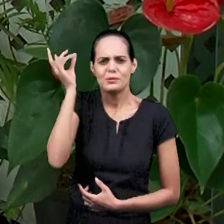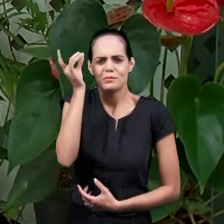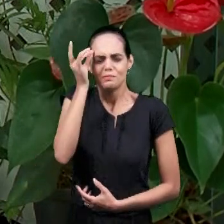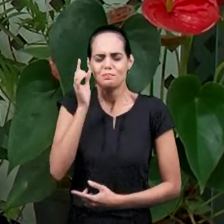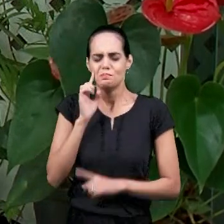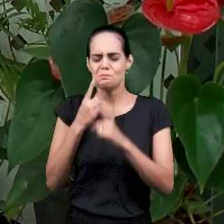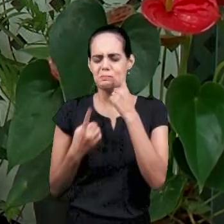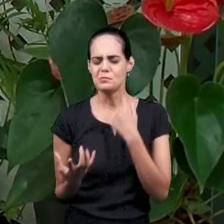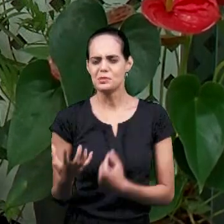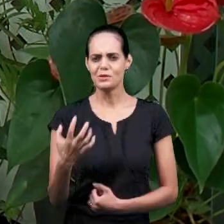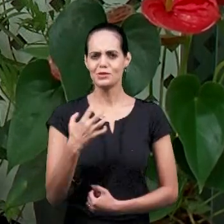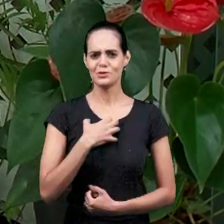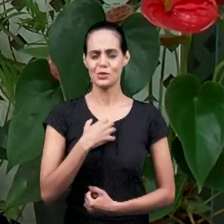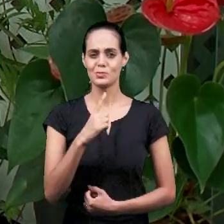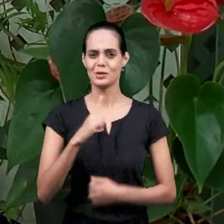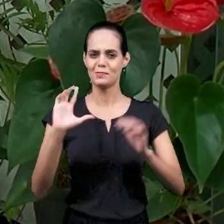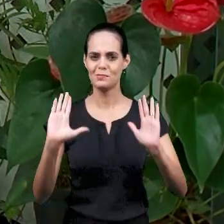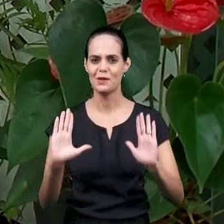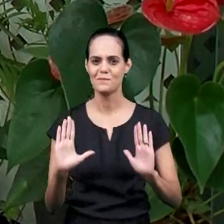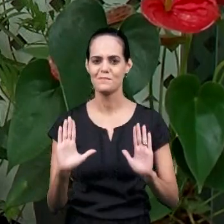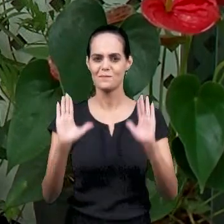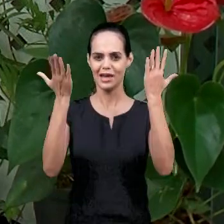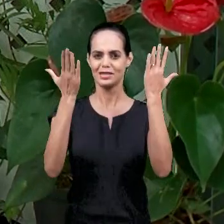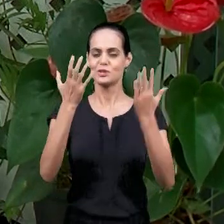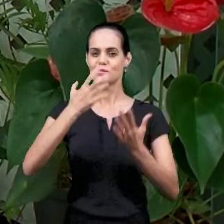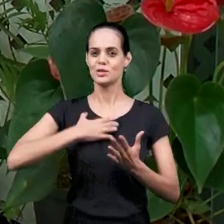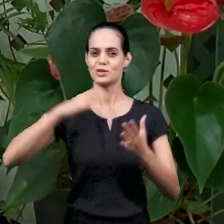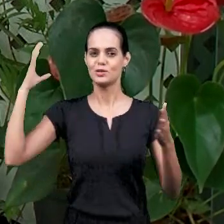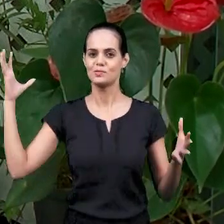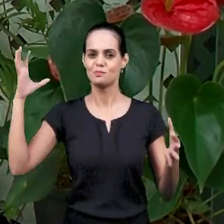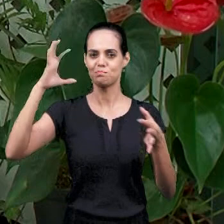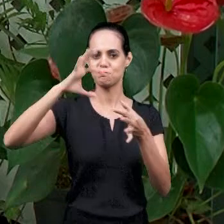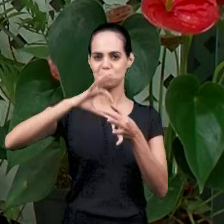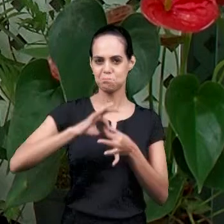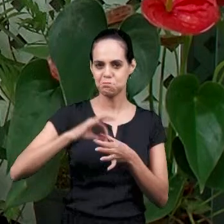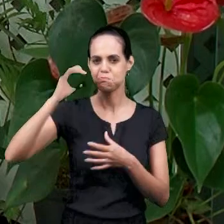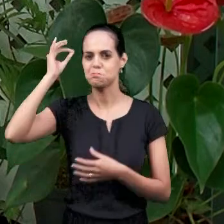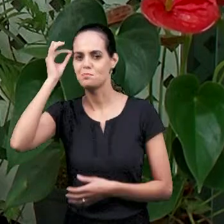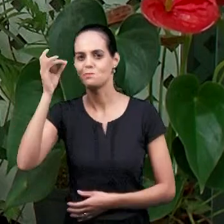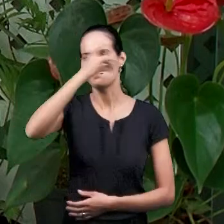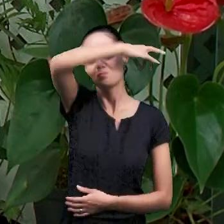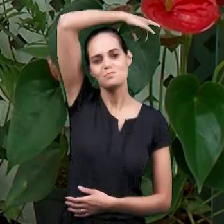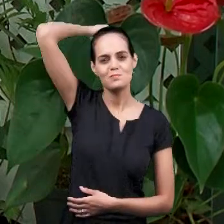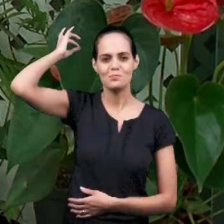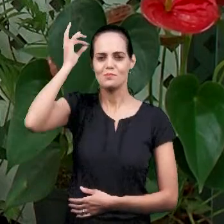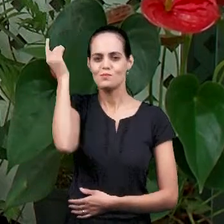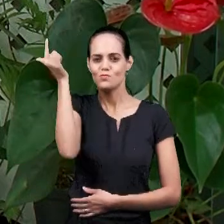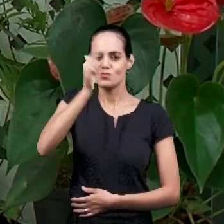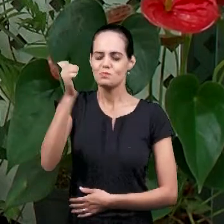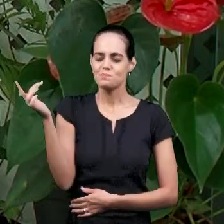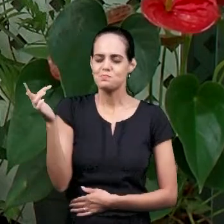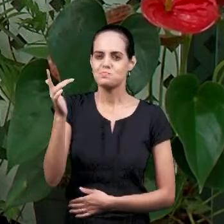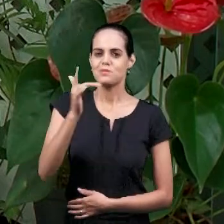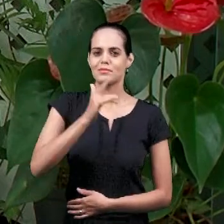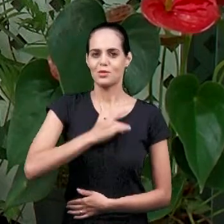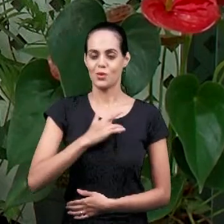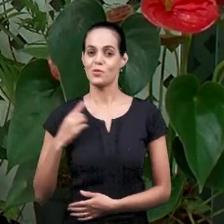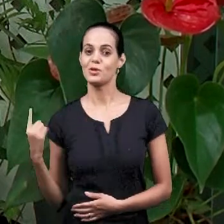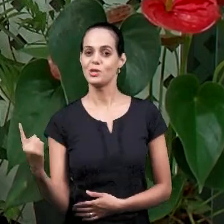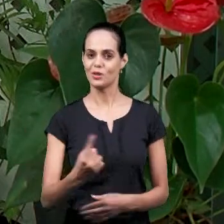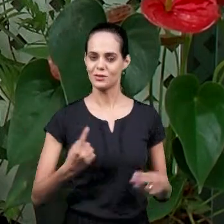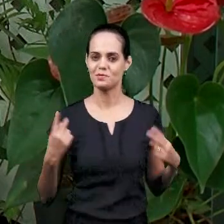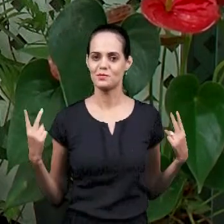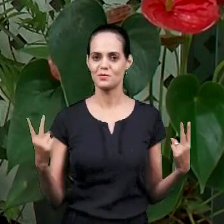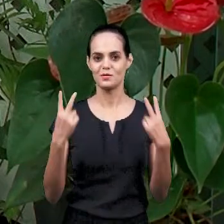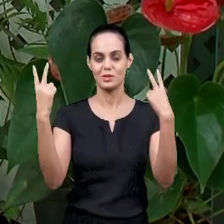très touchés. Nous avons eu une fête spirituelle, un renouvellement spirituel. Et ainsi,